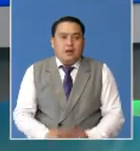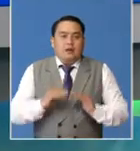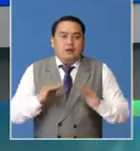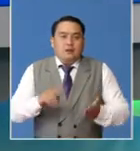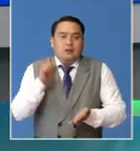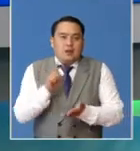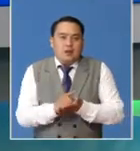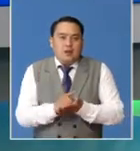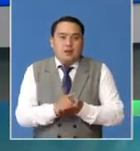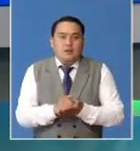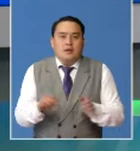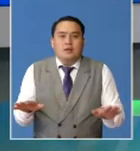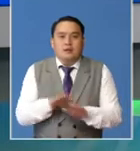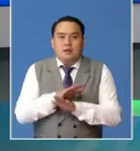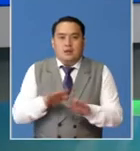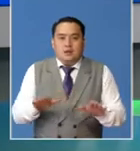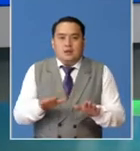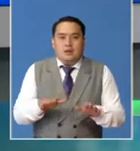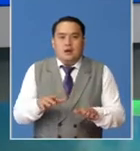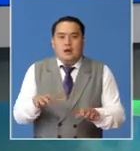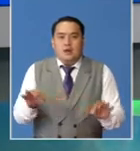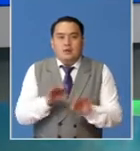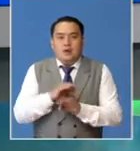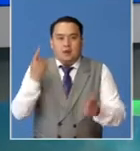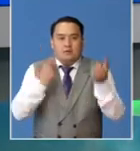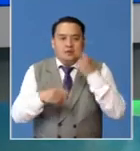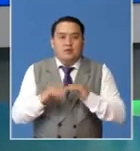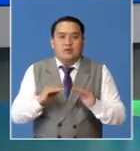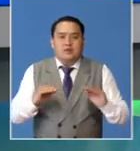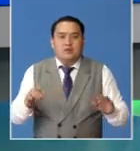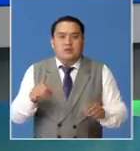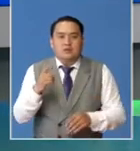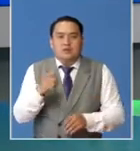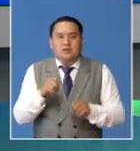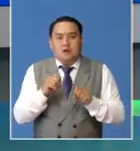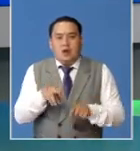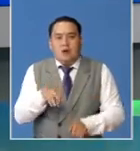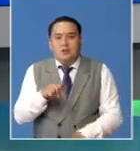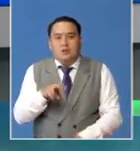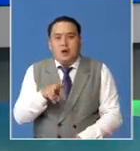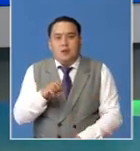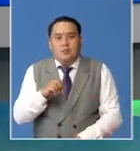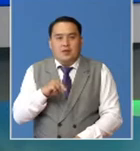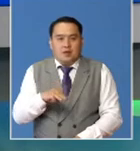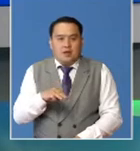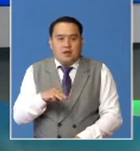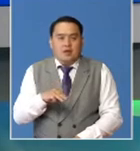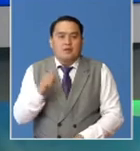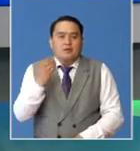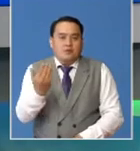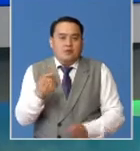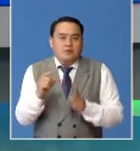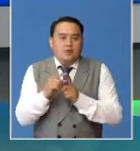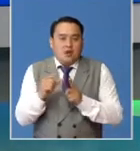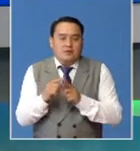Дети должны петь детские песни. Так считает композитор, автор более 100 детских песен Алтын Маханбетова. По ее словам,